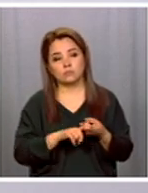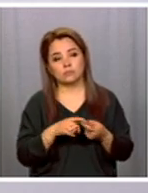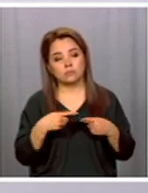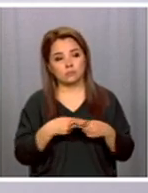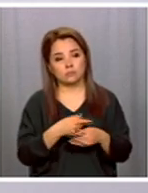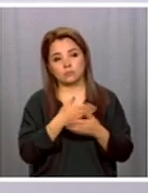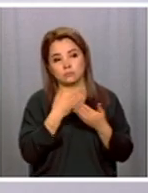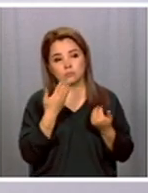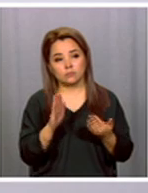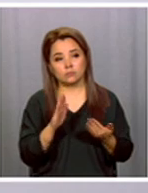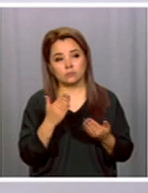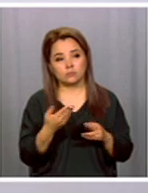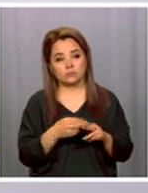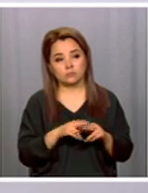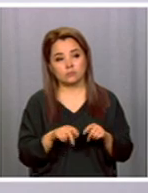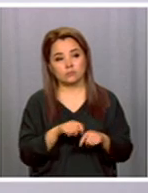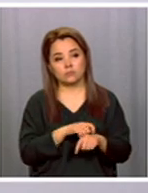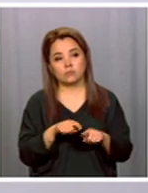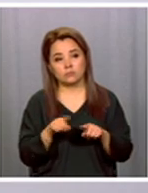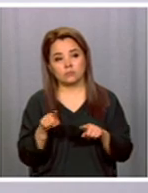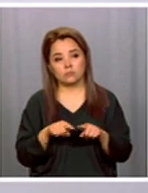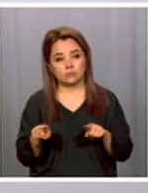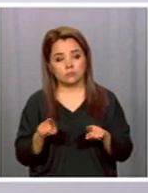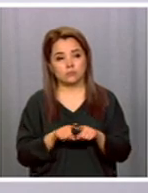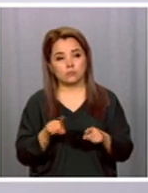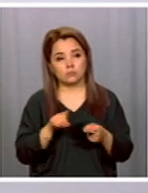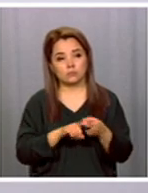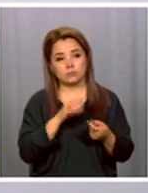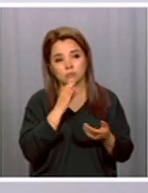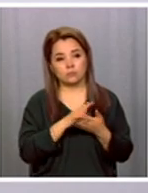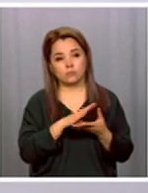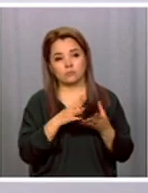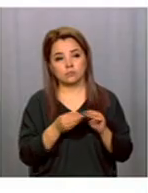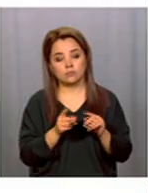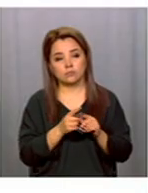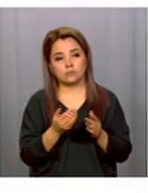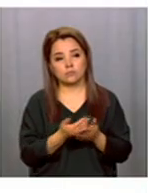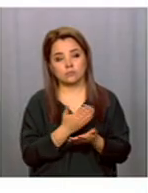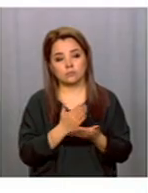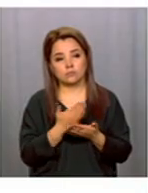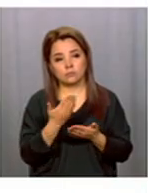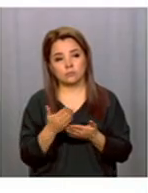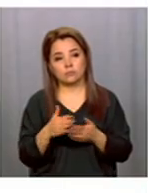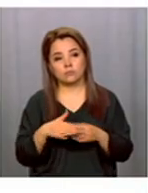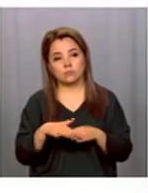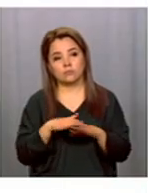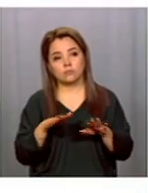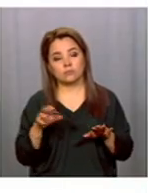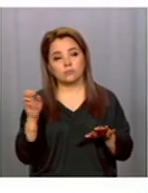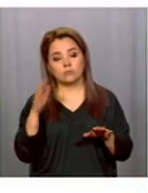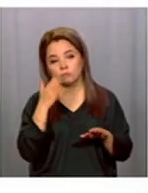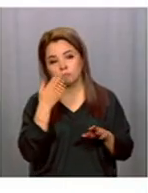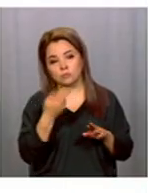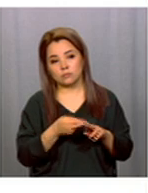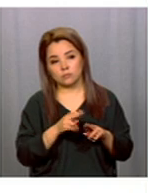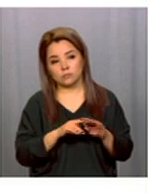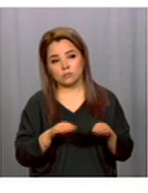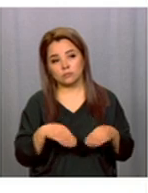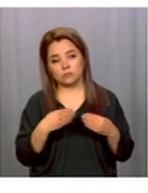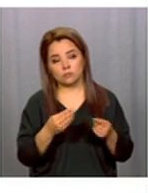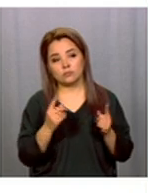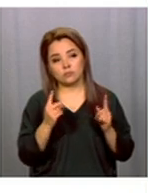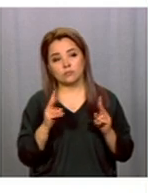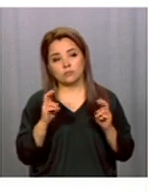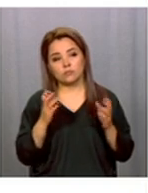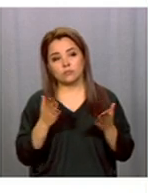тек созындылары қиылысады екен. Демек, мынандай қорытындыға келеміз. Дөңес айнаның беретін кескіні қандай